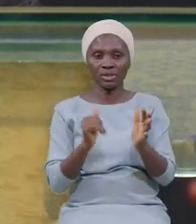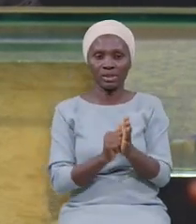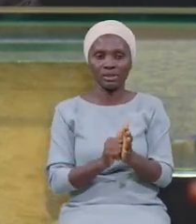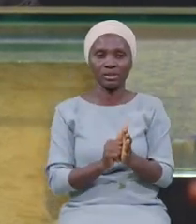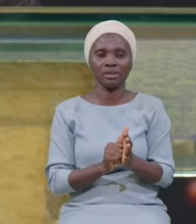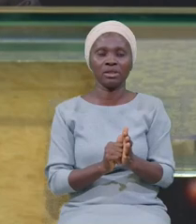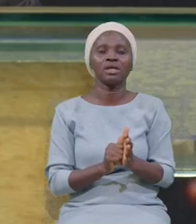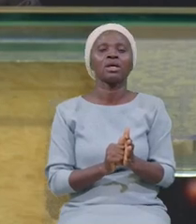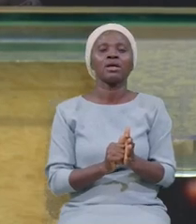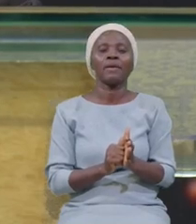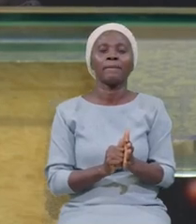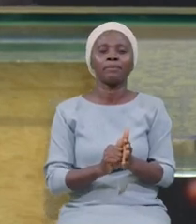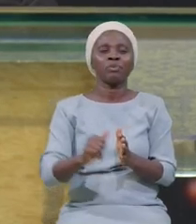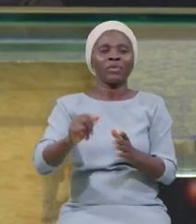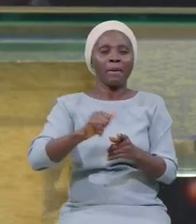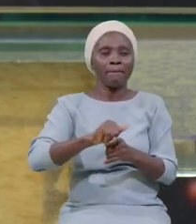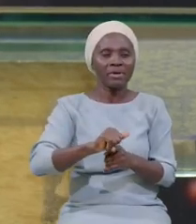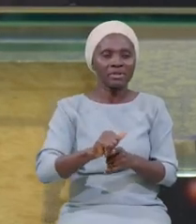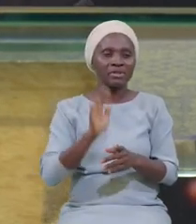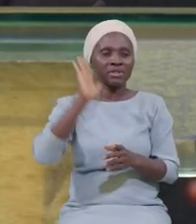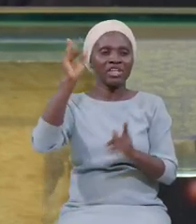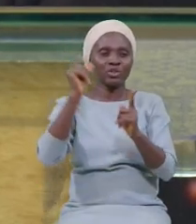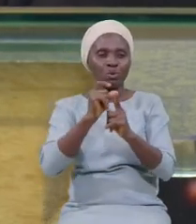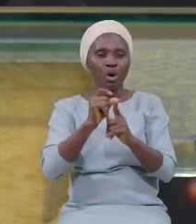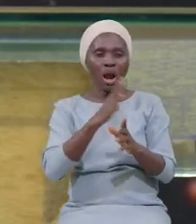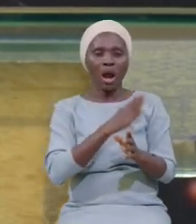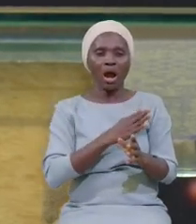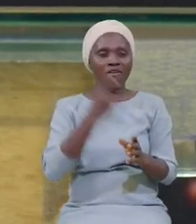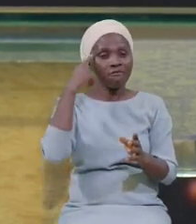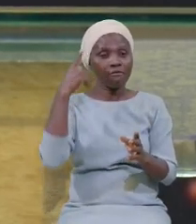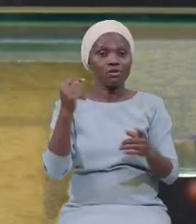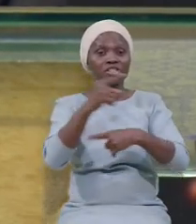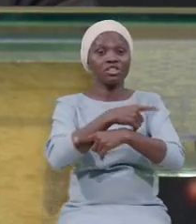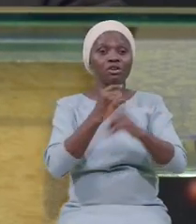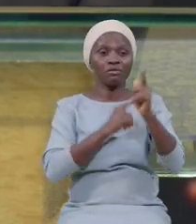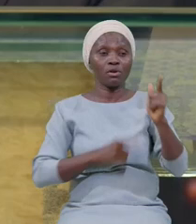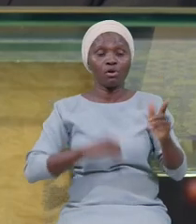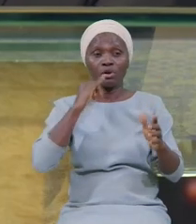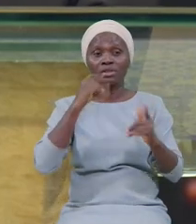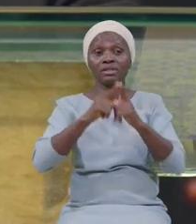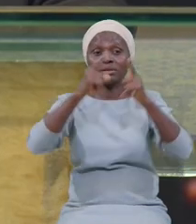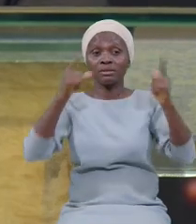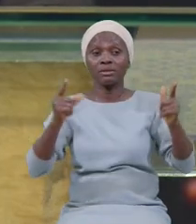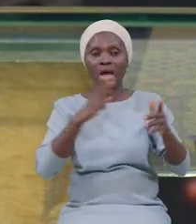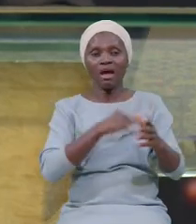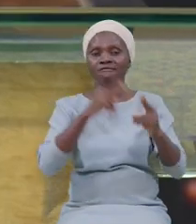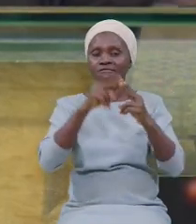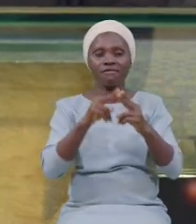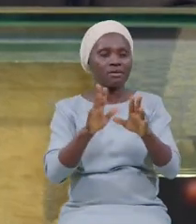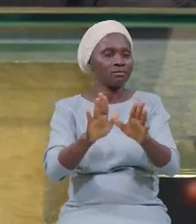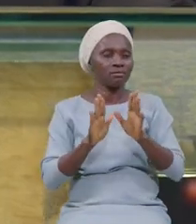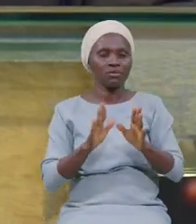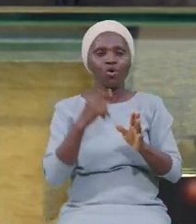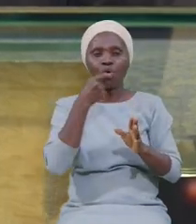grand, il est terrible. Qui pourra le soutenir? Nous allons au